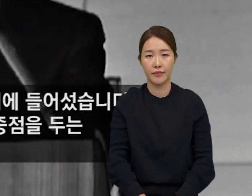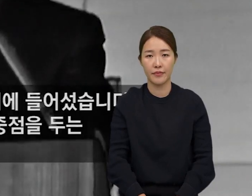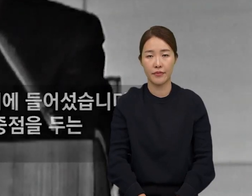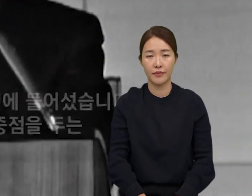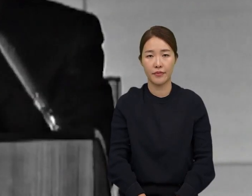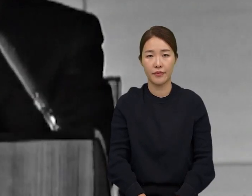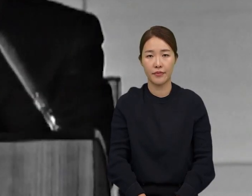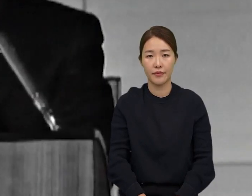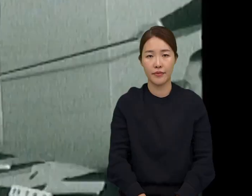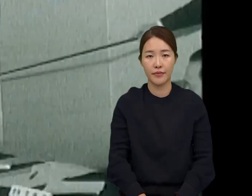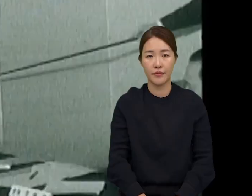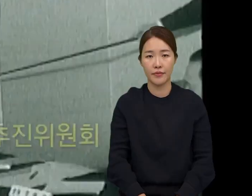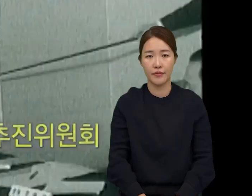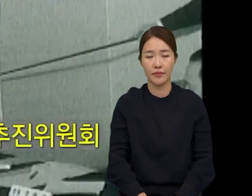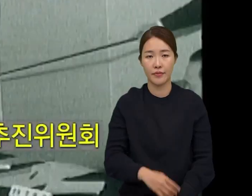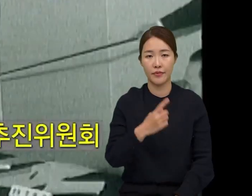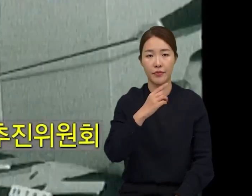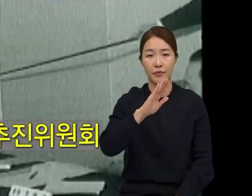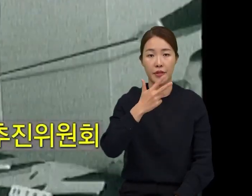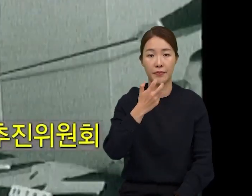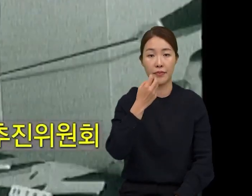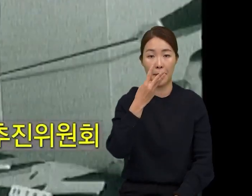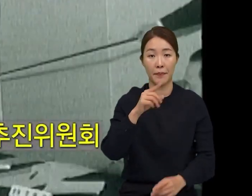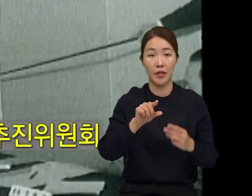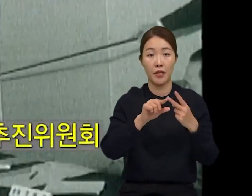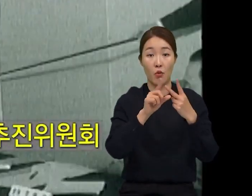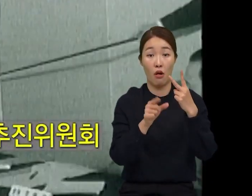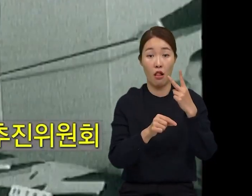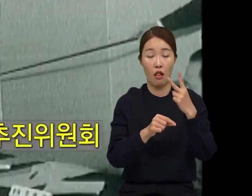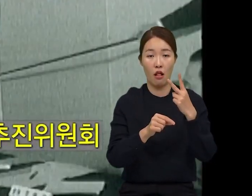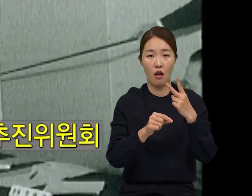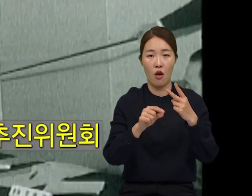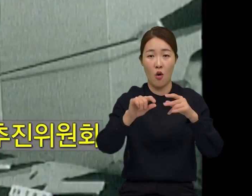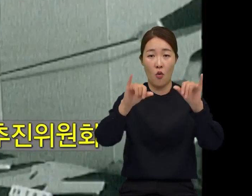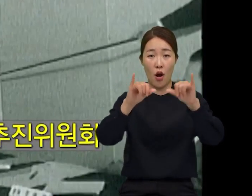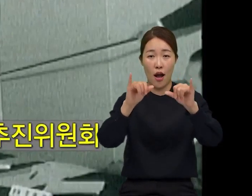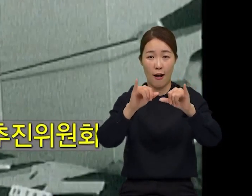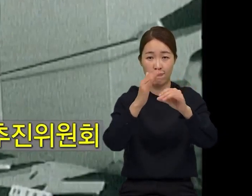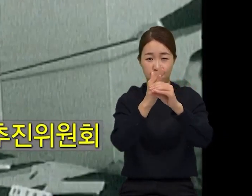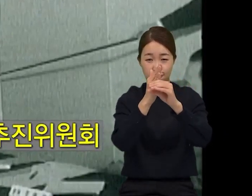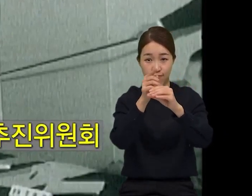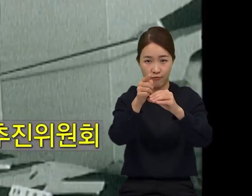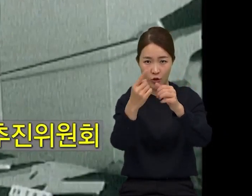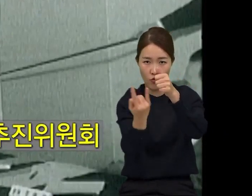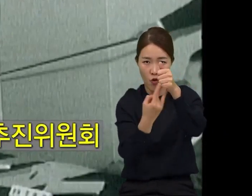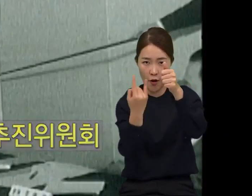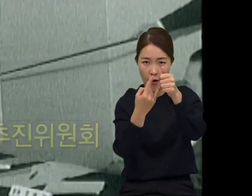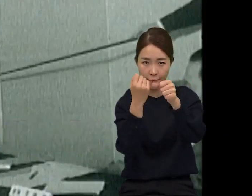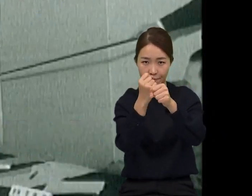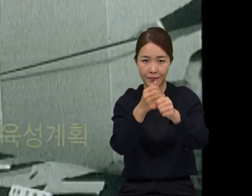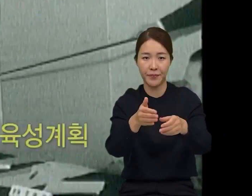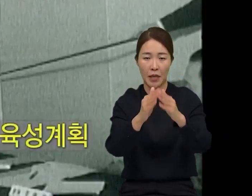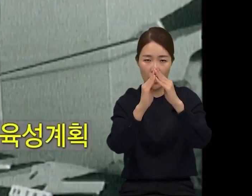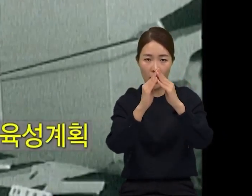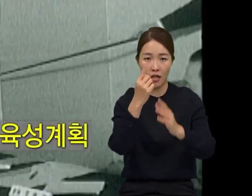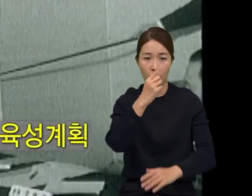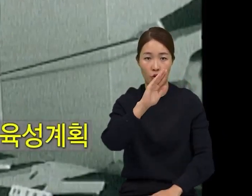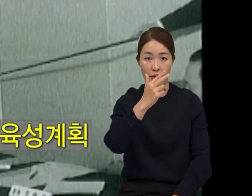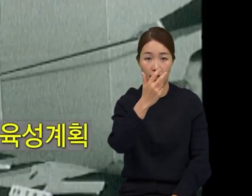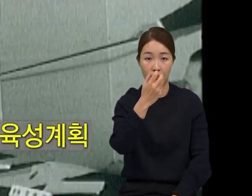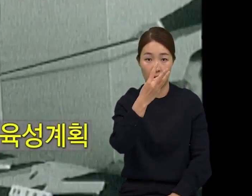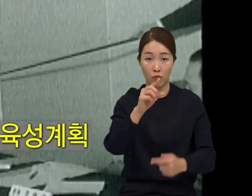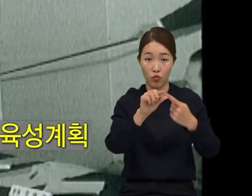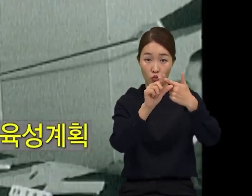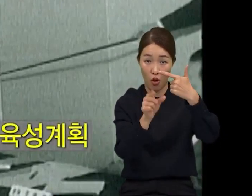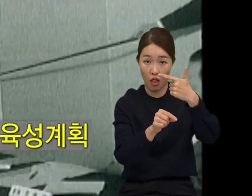선언하는 바입니다. 2월엔 범정부 부처로 중화공업화 추진위원회를 만들고 6월엔